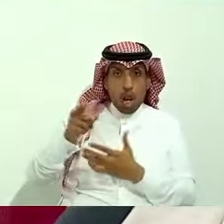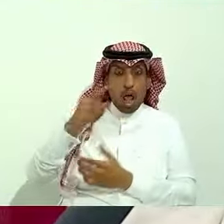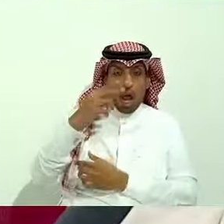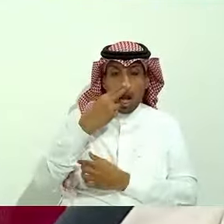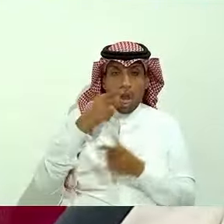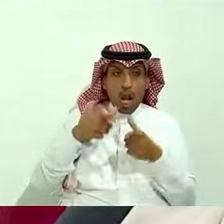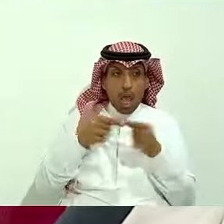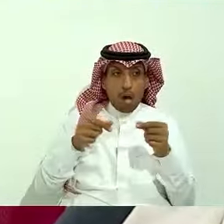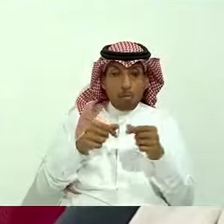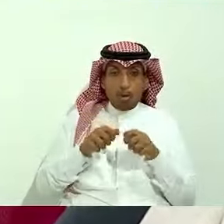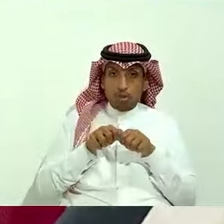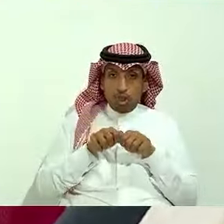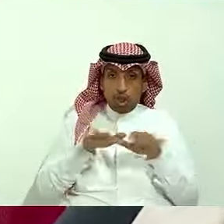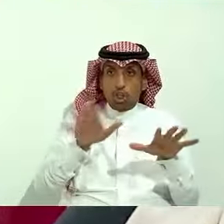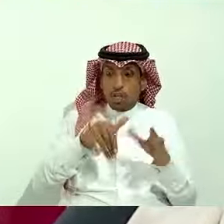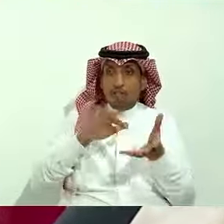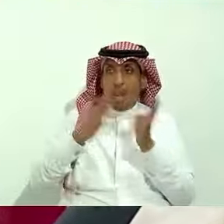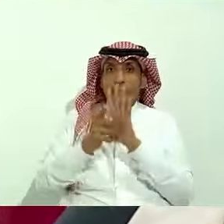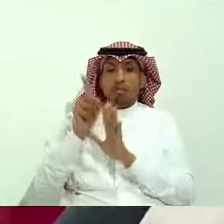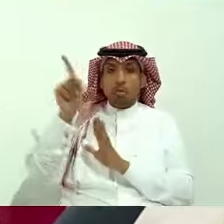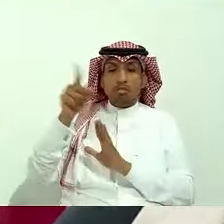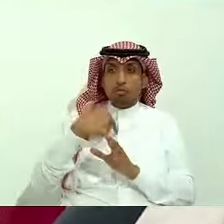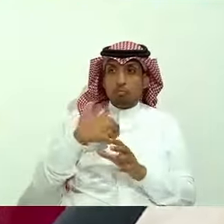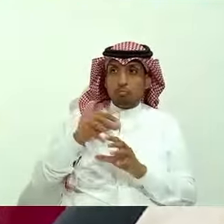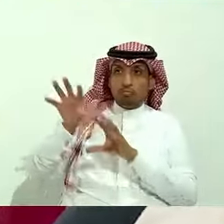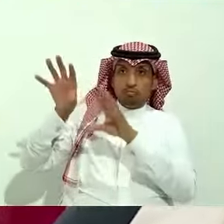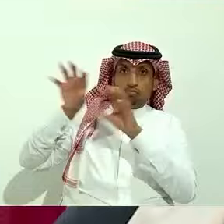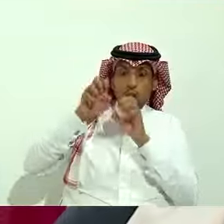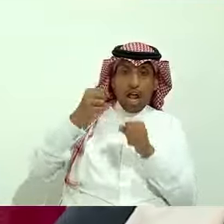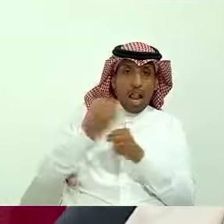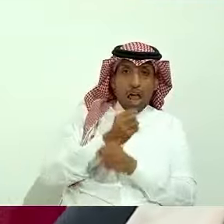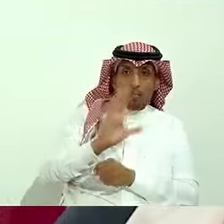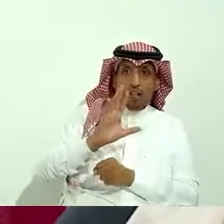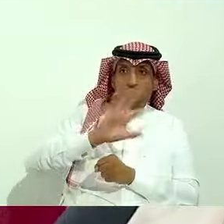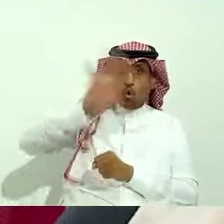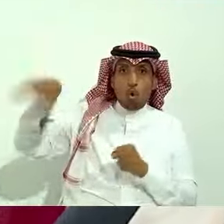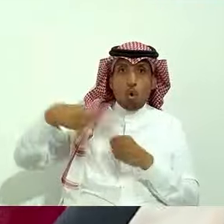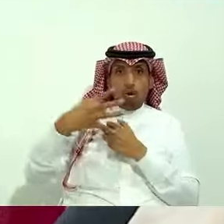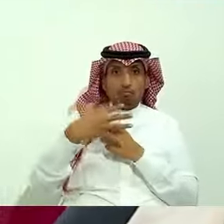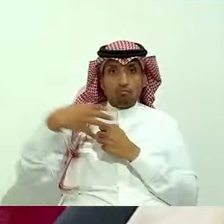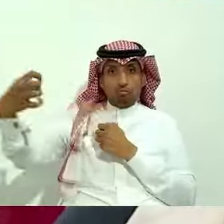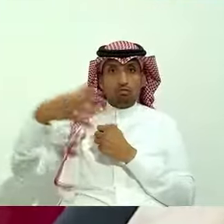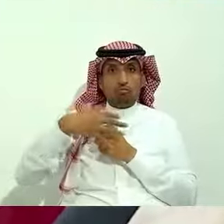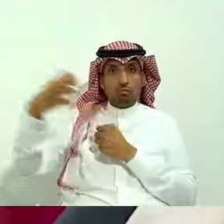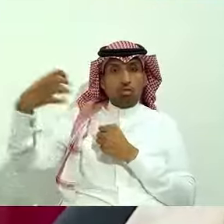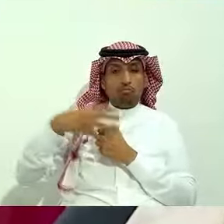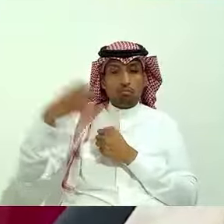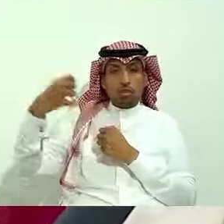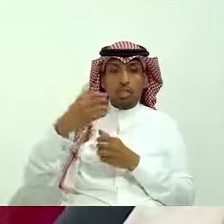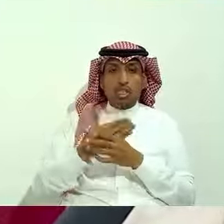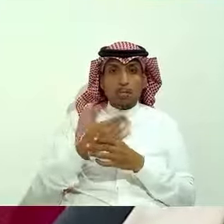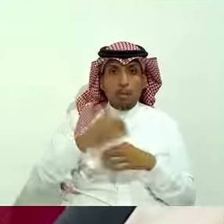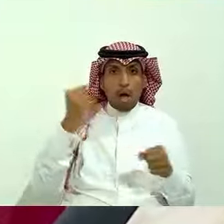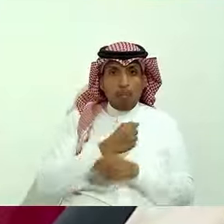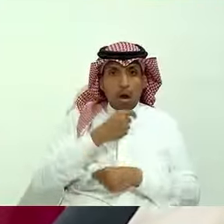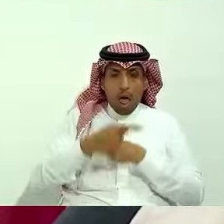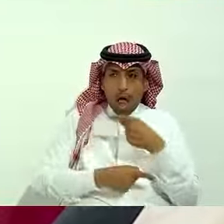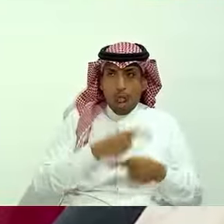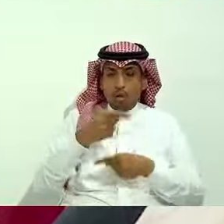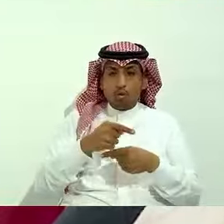عندهم انتشر بالعالم، لكن هم ما استلهموا من العالم، العالم استلهم منهم، أخذوا طريقهم وركزوا عليه وبنوا هوية